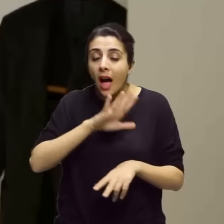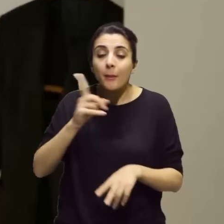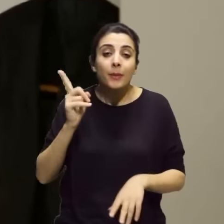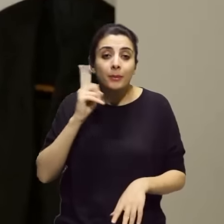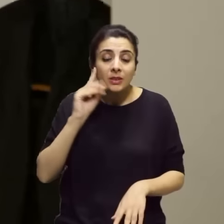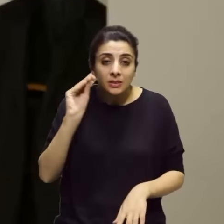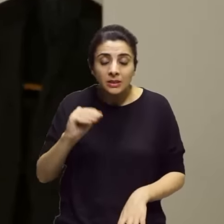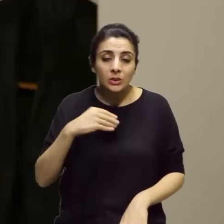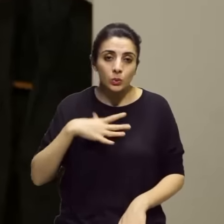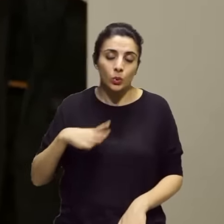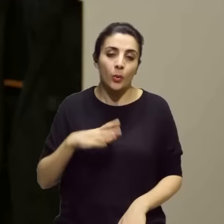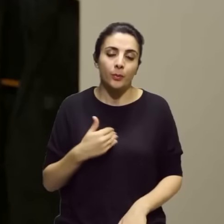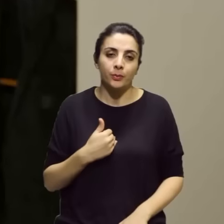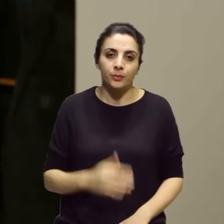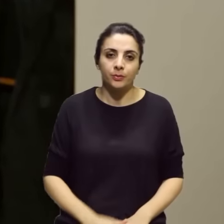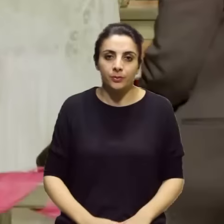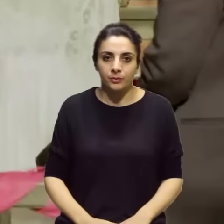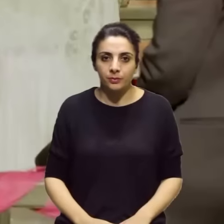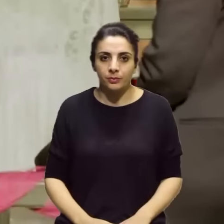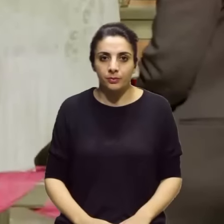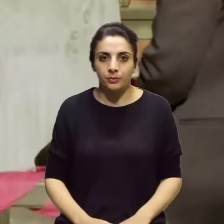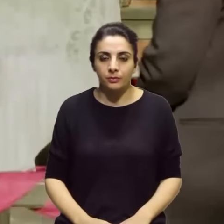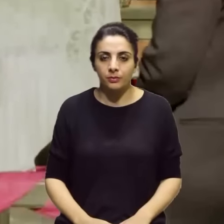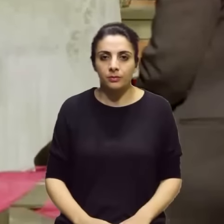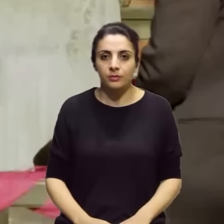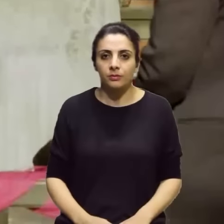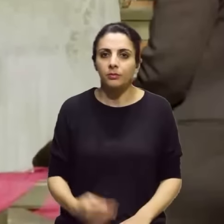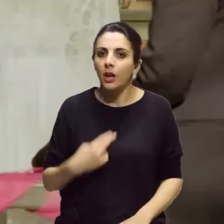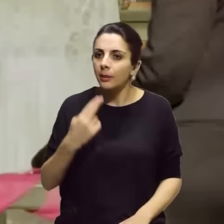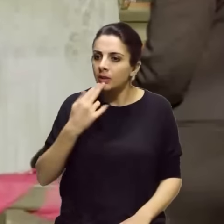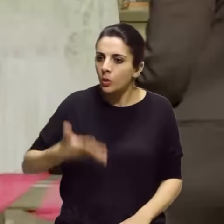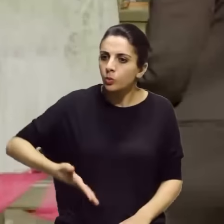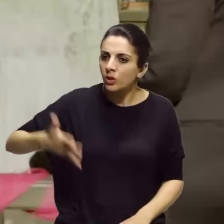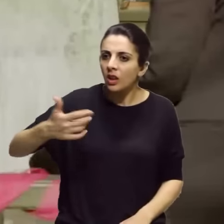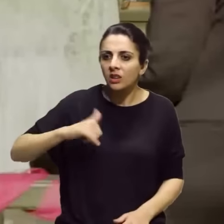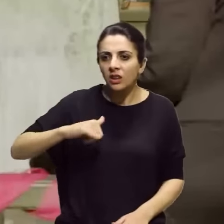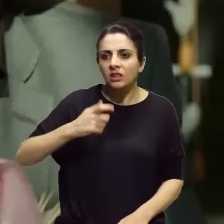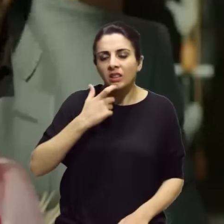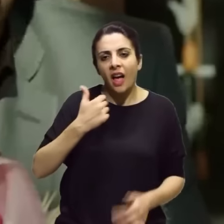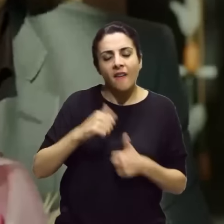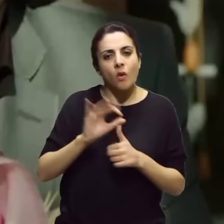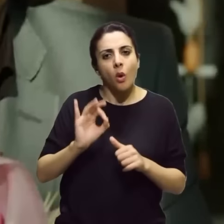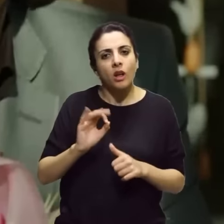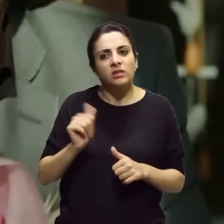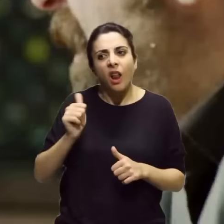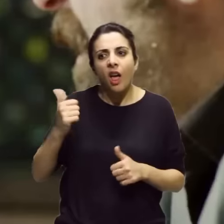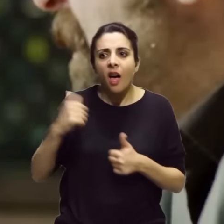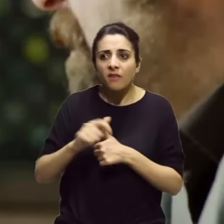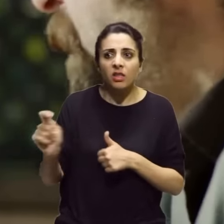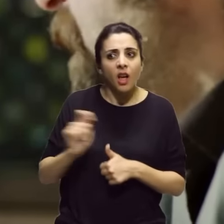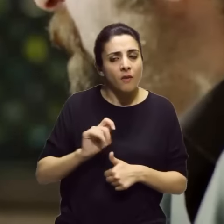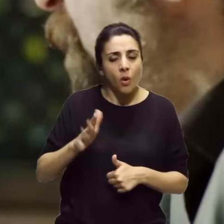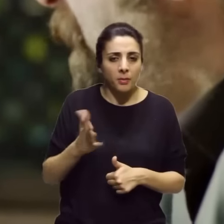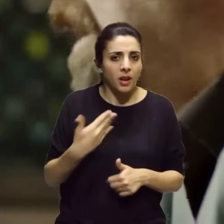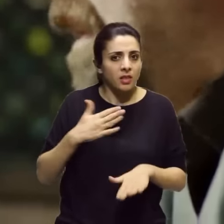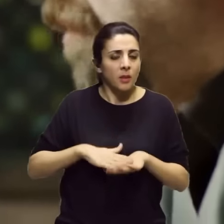herkes bilsin istiyorum. Eteklerinden tutarak çıkardılar. Benim kız da dana kadar oldu. Evlenme çağına geldi Ömer'cim bile derim. Yarın öbür gün onu istemeye gelirler artık.